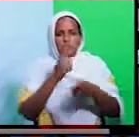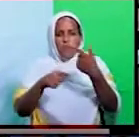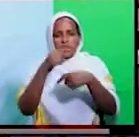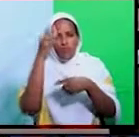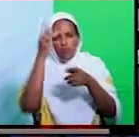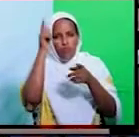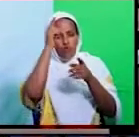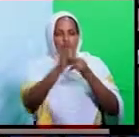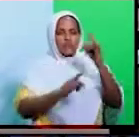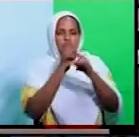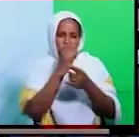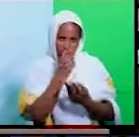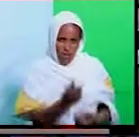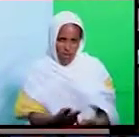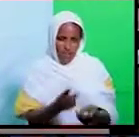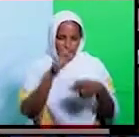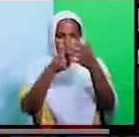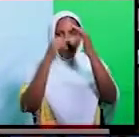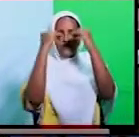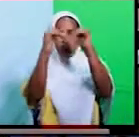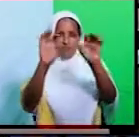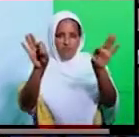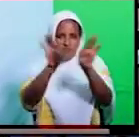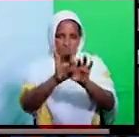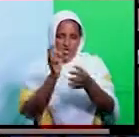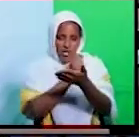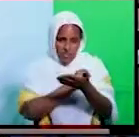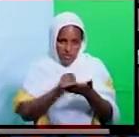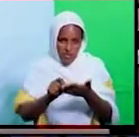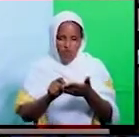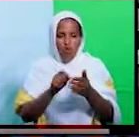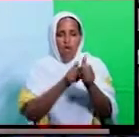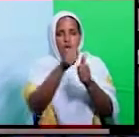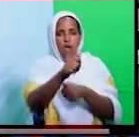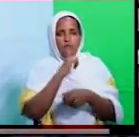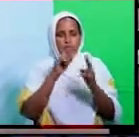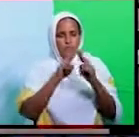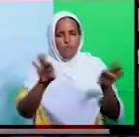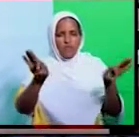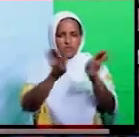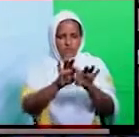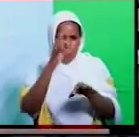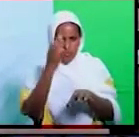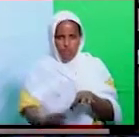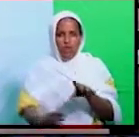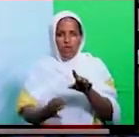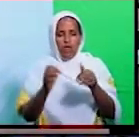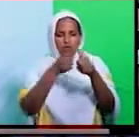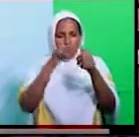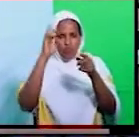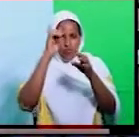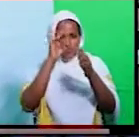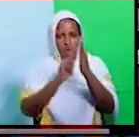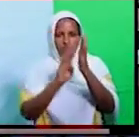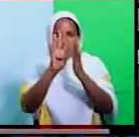ጋር በሊቃውንት ጉባኤ ከዋሉ መምህራን ዘንድ መማር እነሱንም መጠየቅ እጅግ በጣም